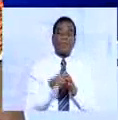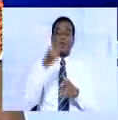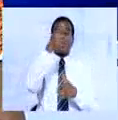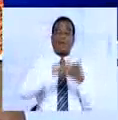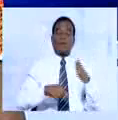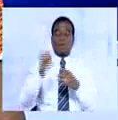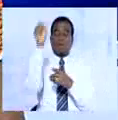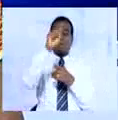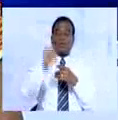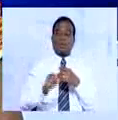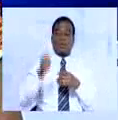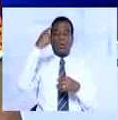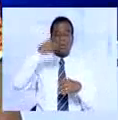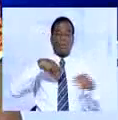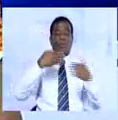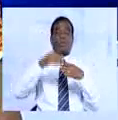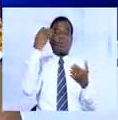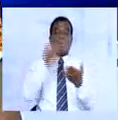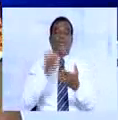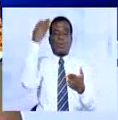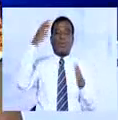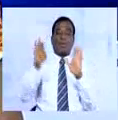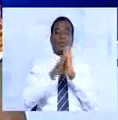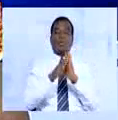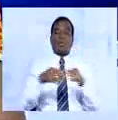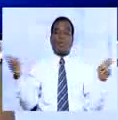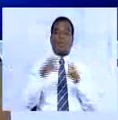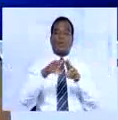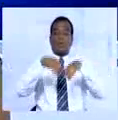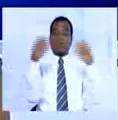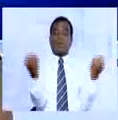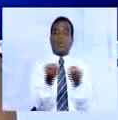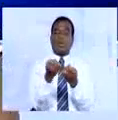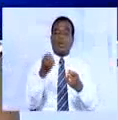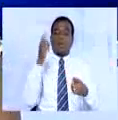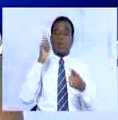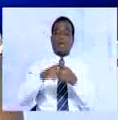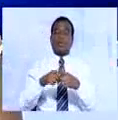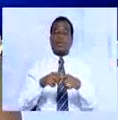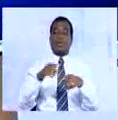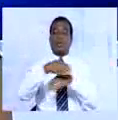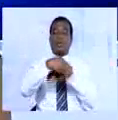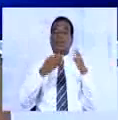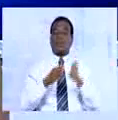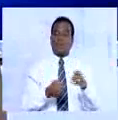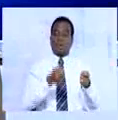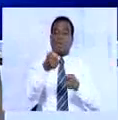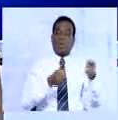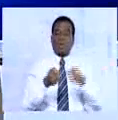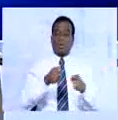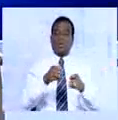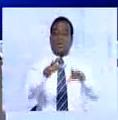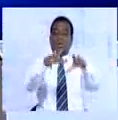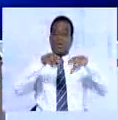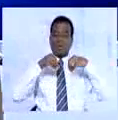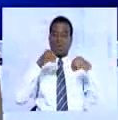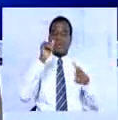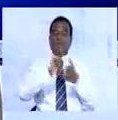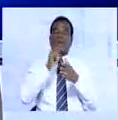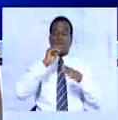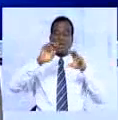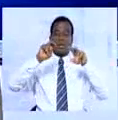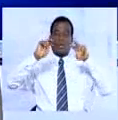Quelle solution pour l'accès au financement des PME adhérentes des centres de gestion agréés? C'est le thème du forum qui